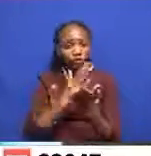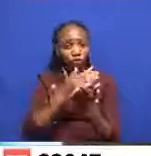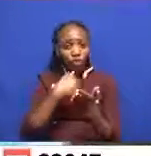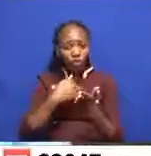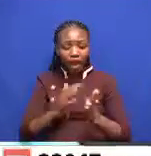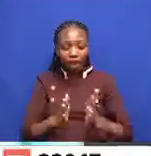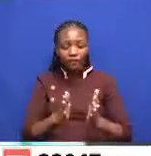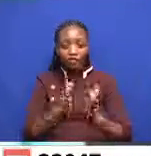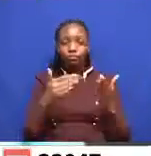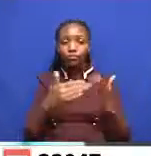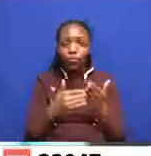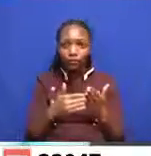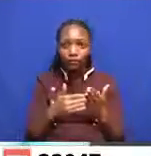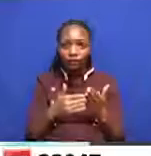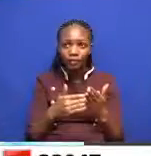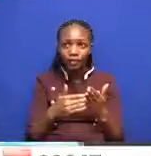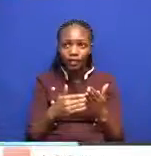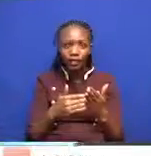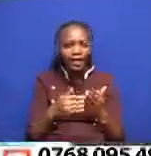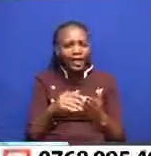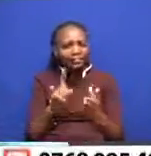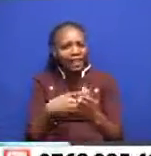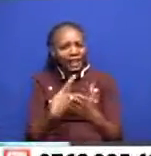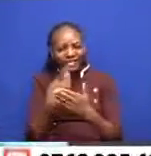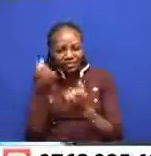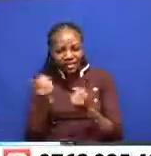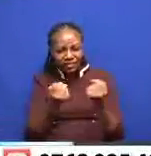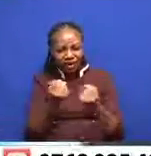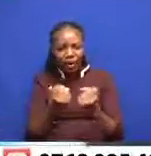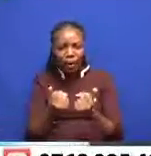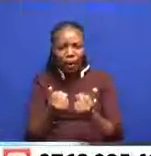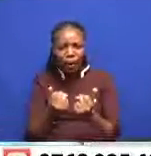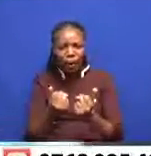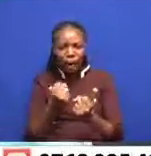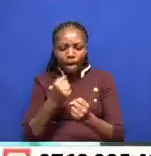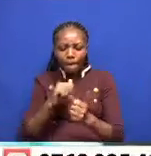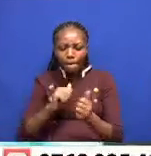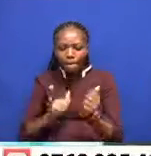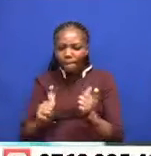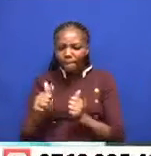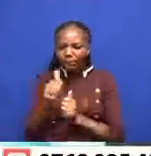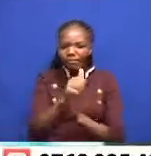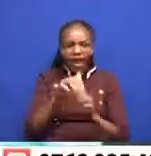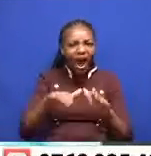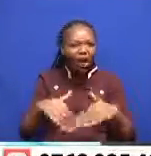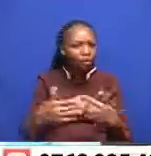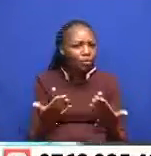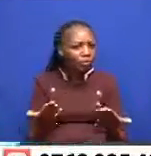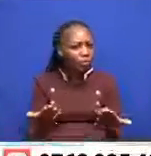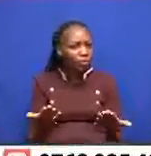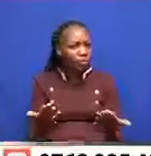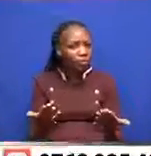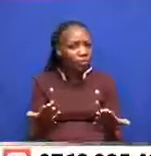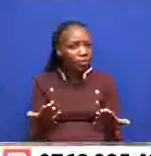ilitoka. Zilipitia aje huko kitambo ifike huko wote?